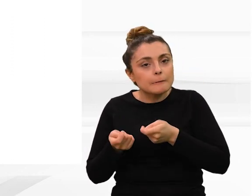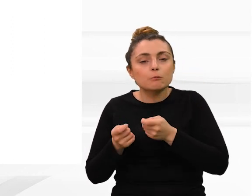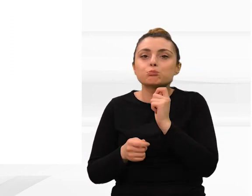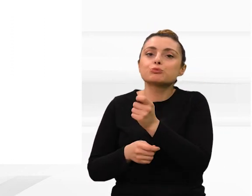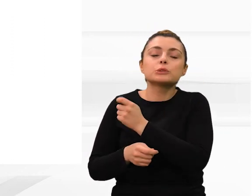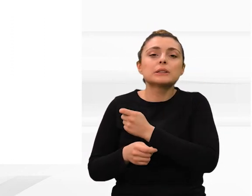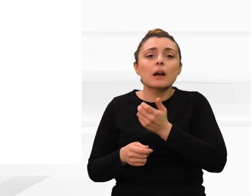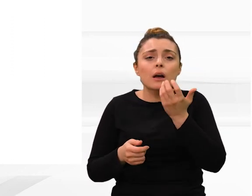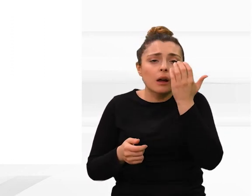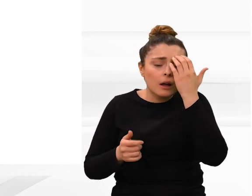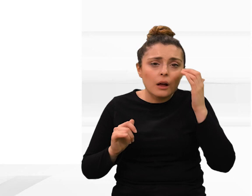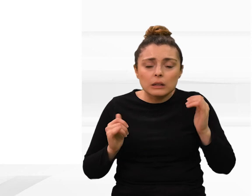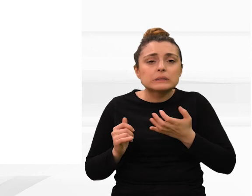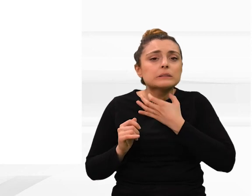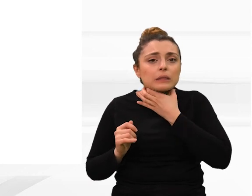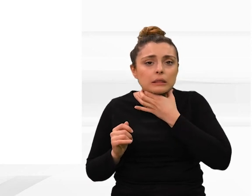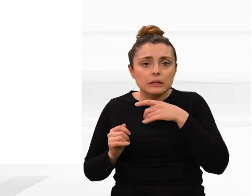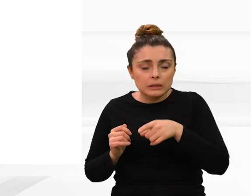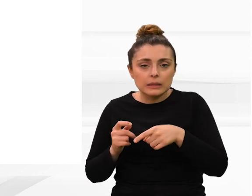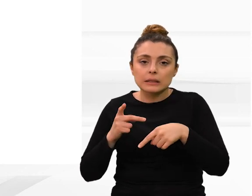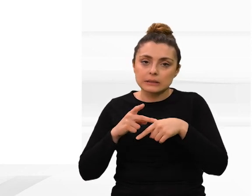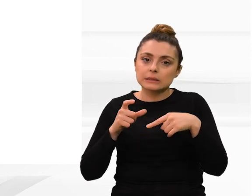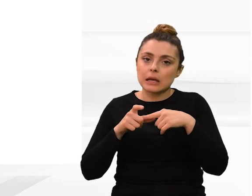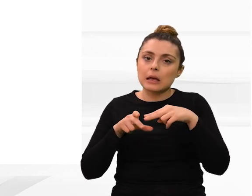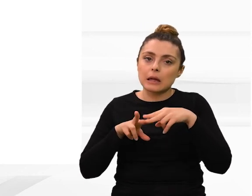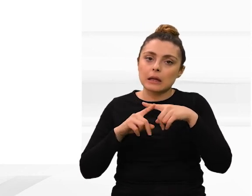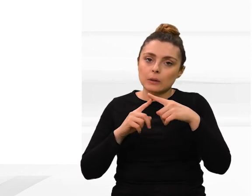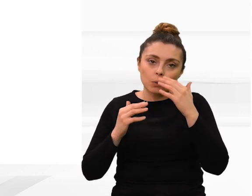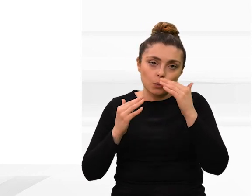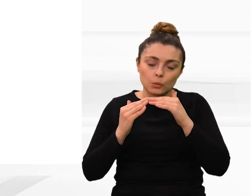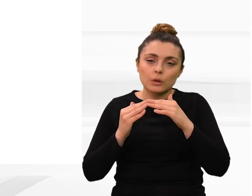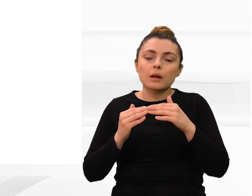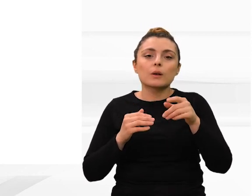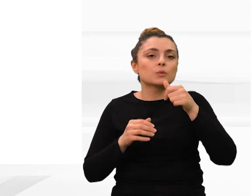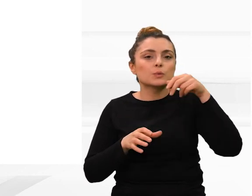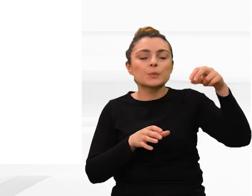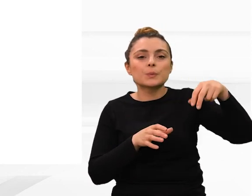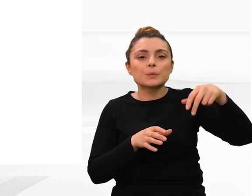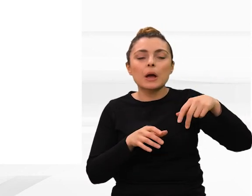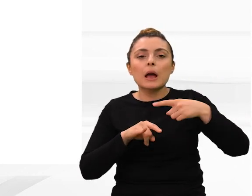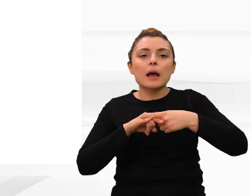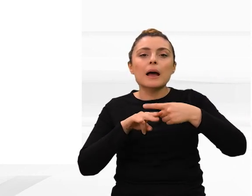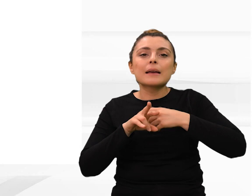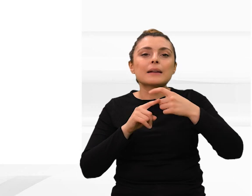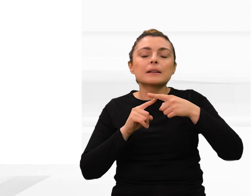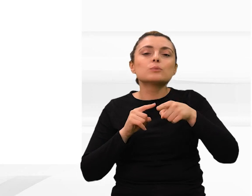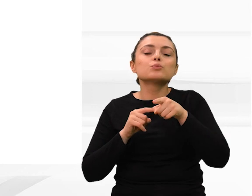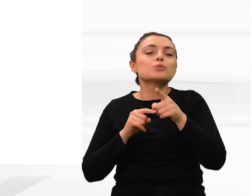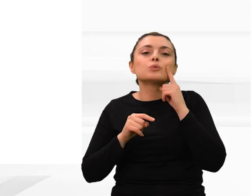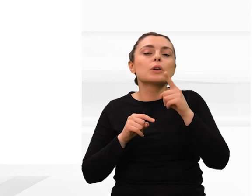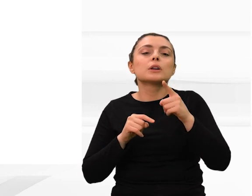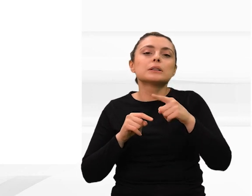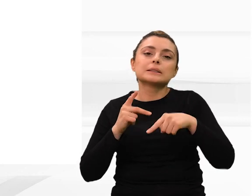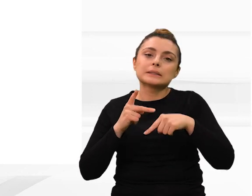ihtiyaç sahibi oldukları için zekat olabilir Hayrat olarak yaptırılan Çeşme Bu da